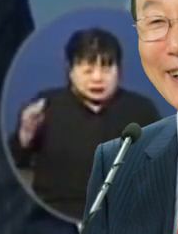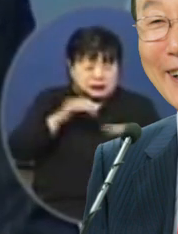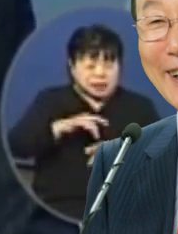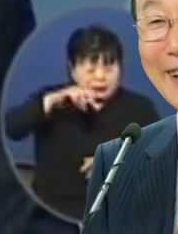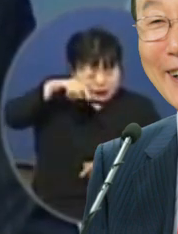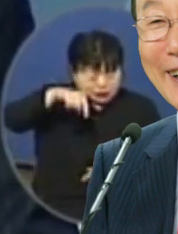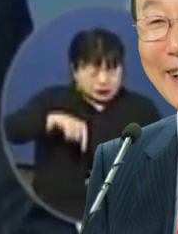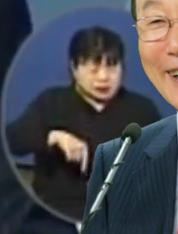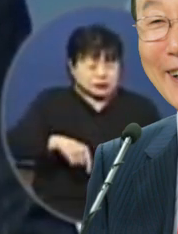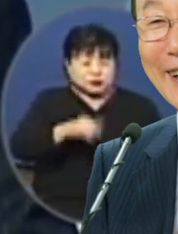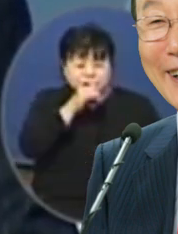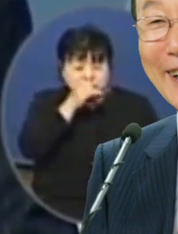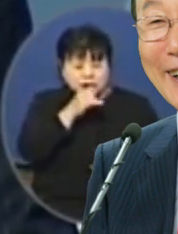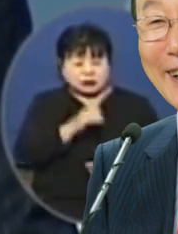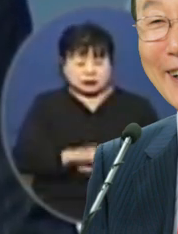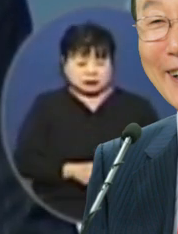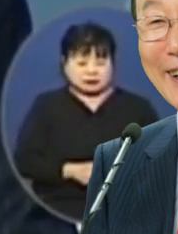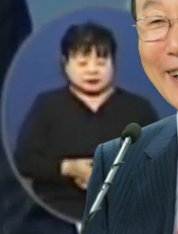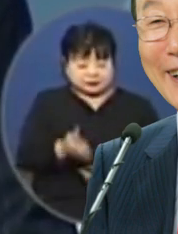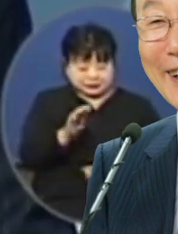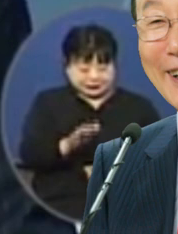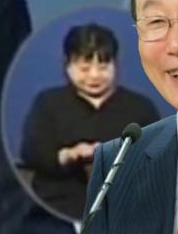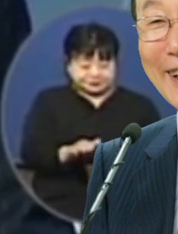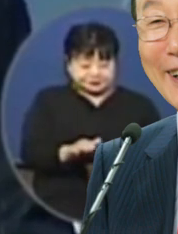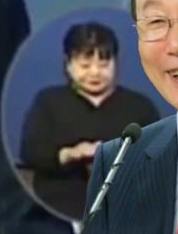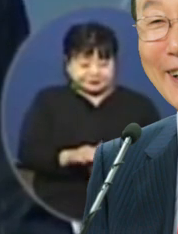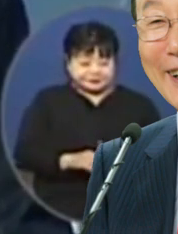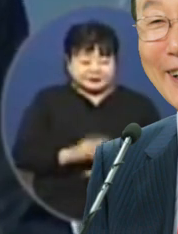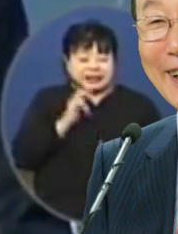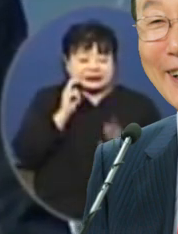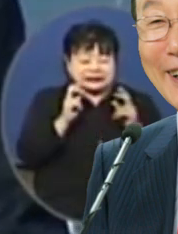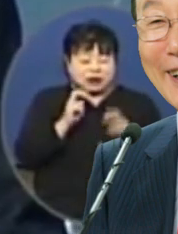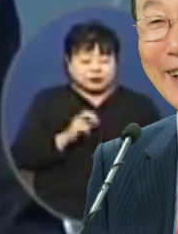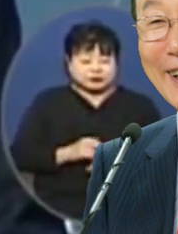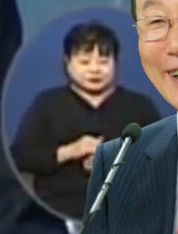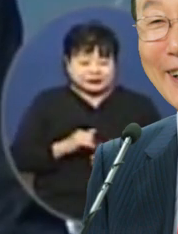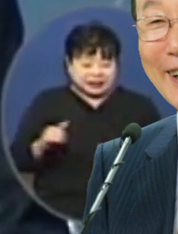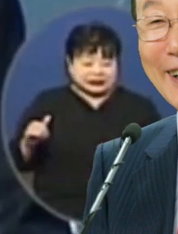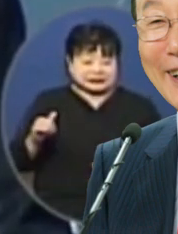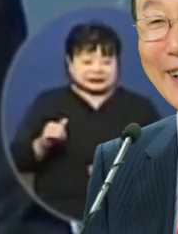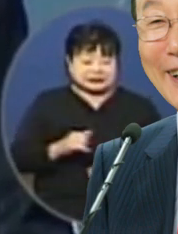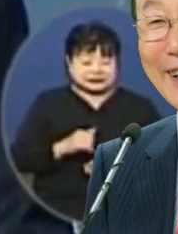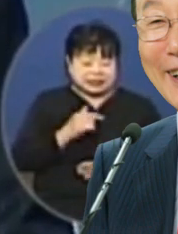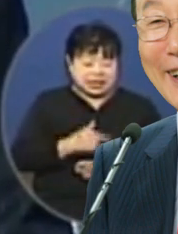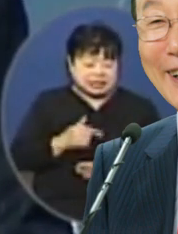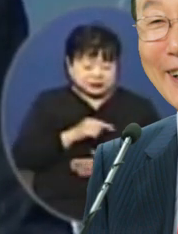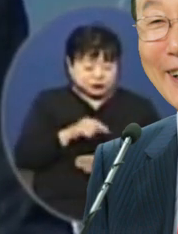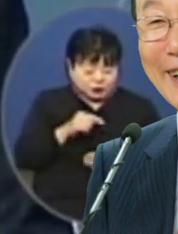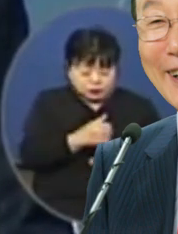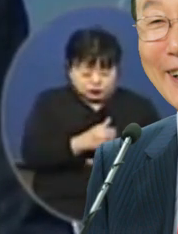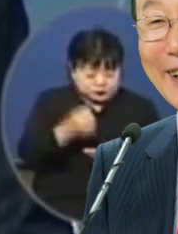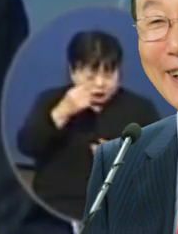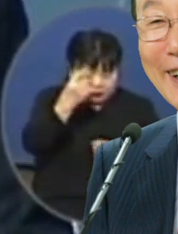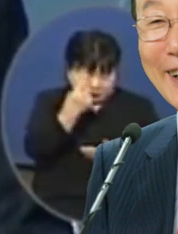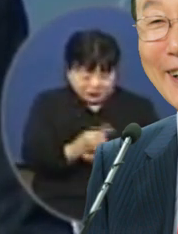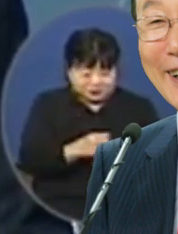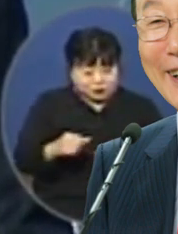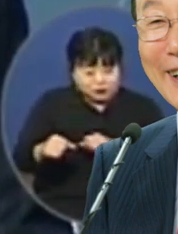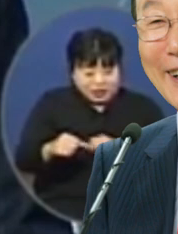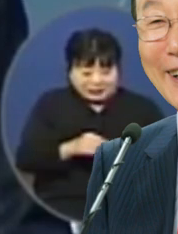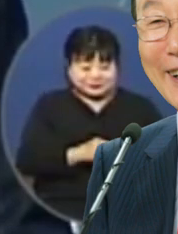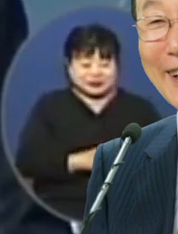있으면 절대는 강산 아닙니까? 그러한 사업, 가정, 개인 가슴 속에 주의 성령이